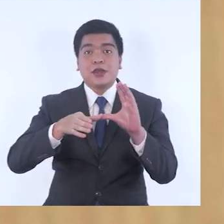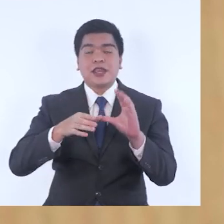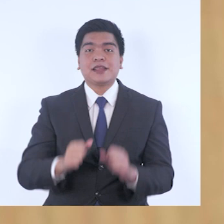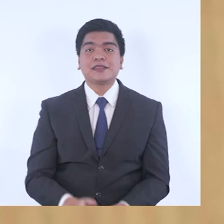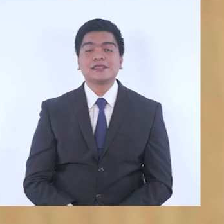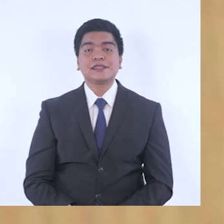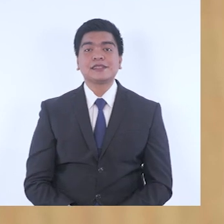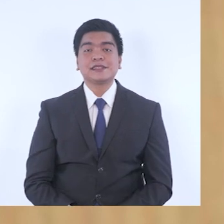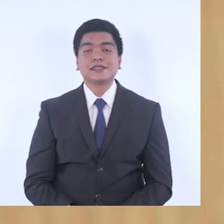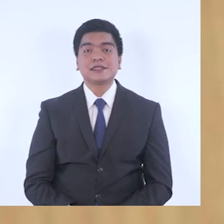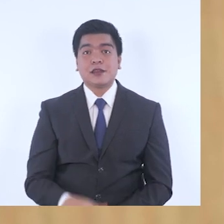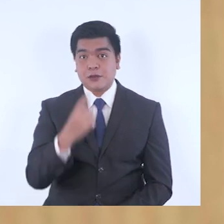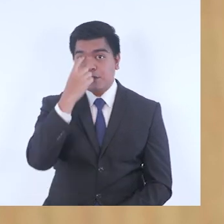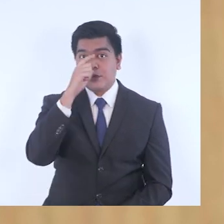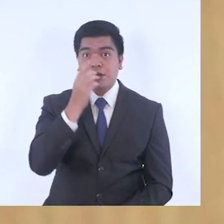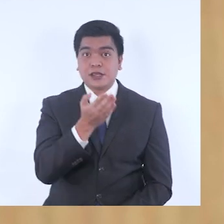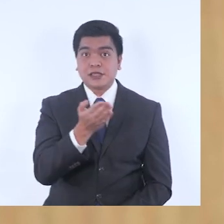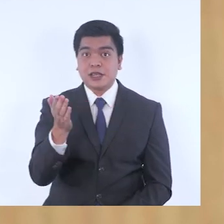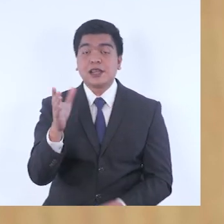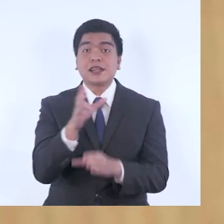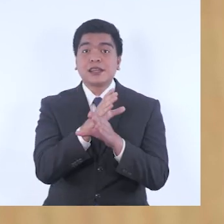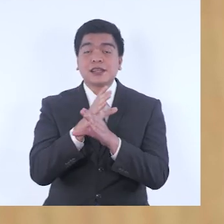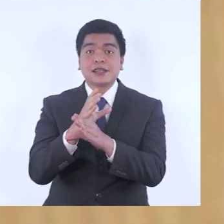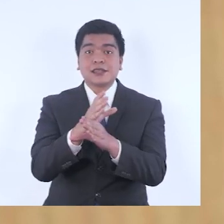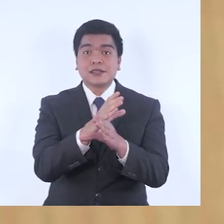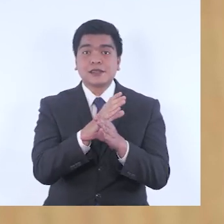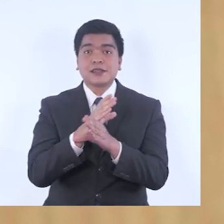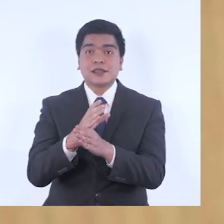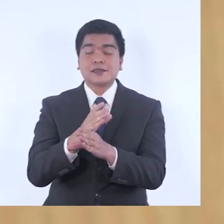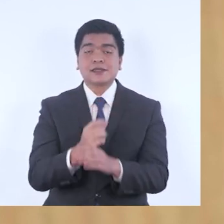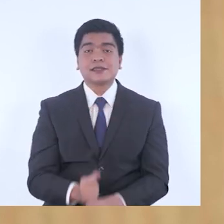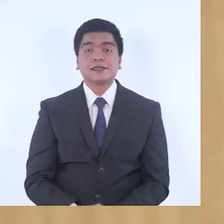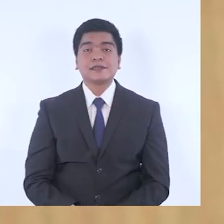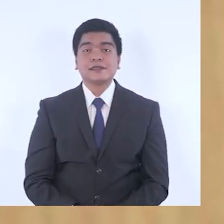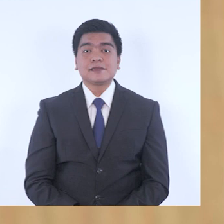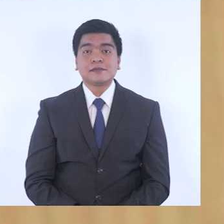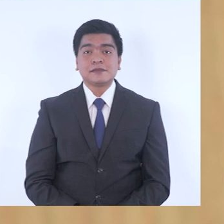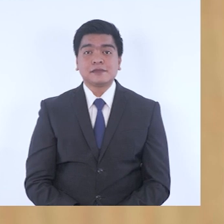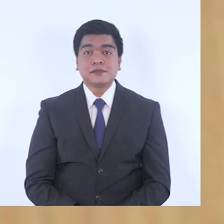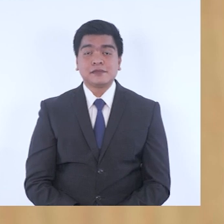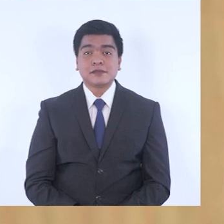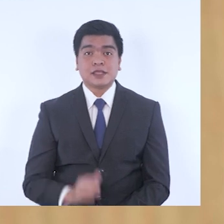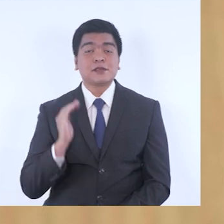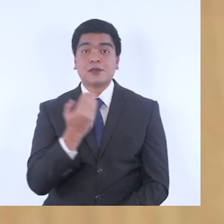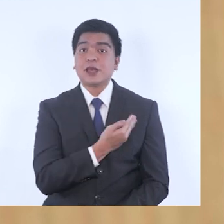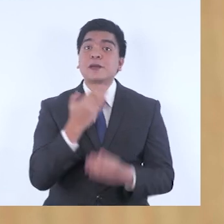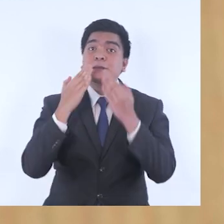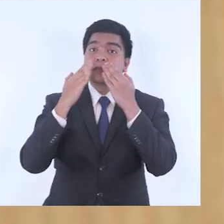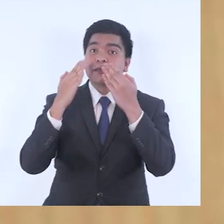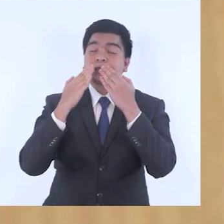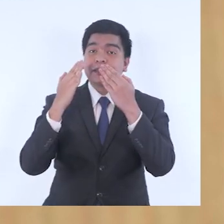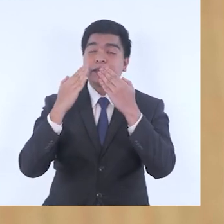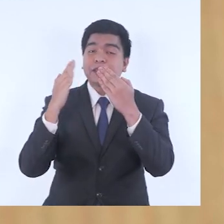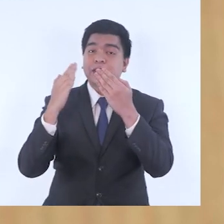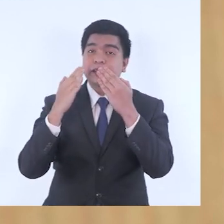deaf, upang sila po ay maipagmalasakit at maalagaan. Nagpapasalamat din po kami ng